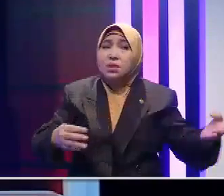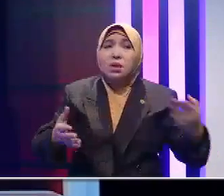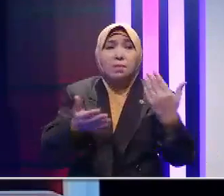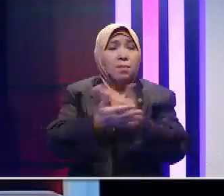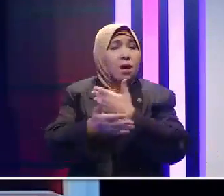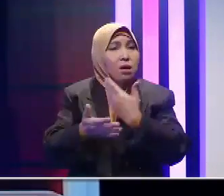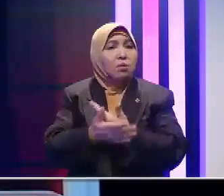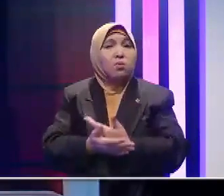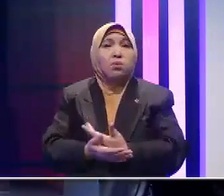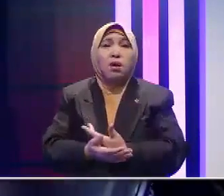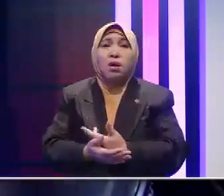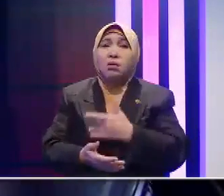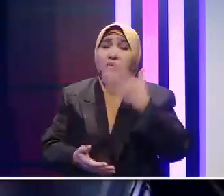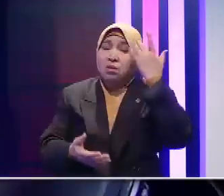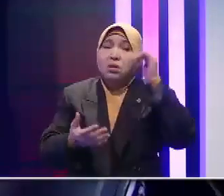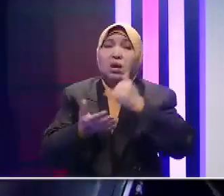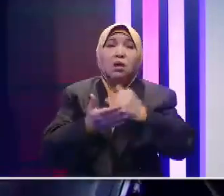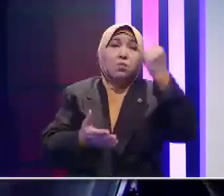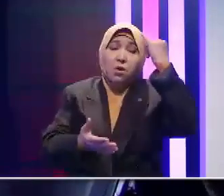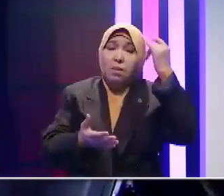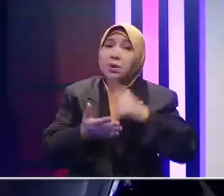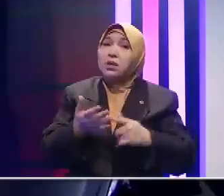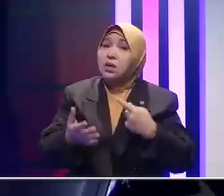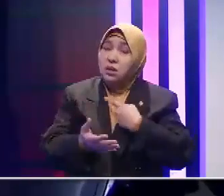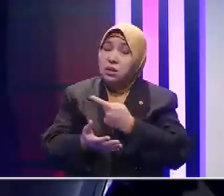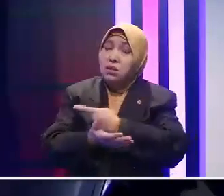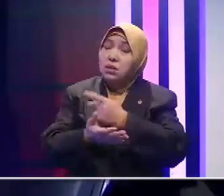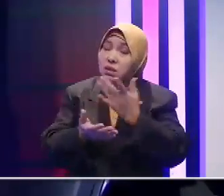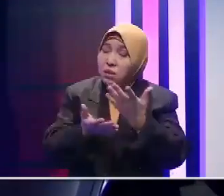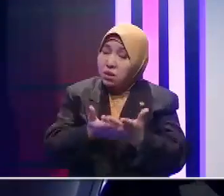mana nak tuju, nak cari ilmu apa semua. Jadi kita sebagai